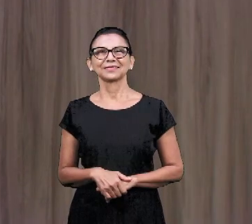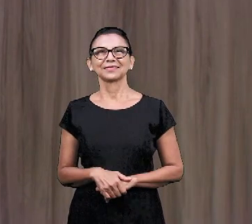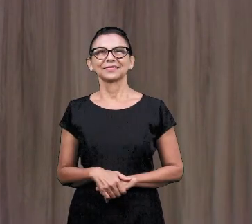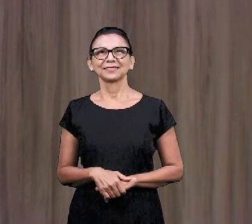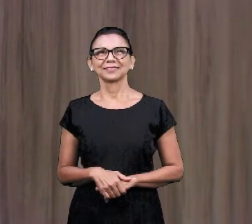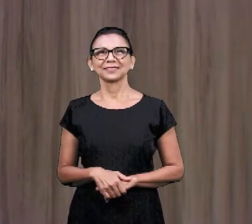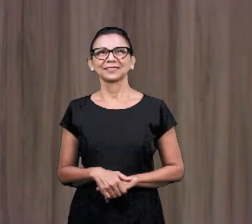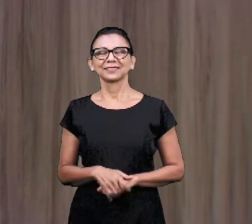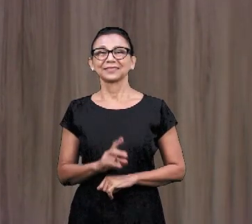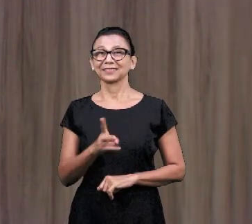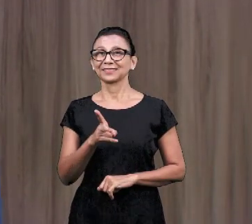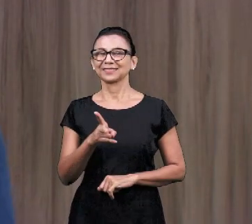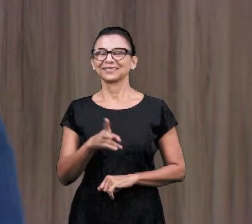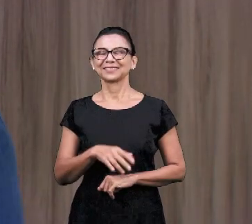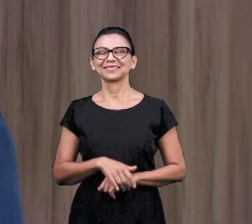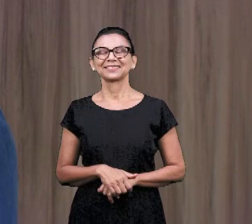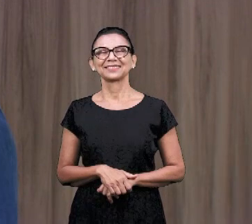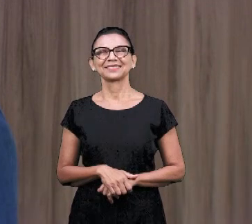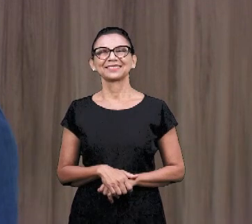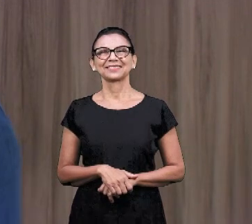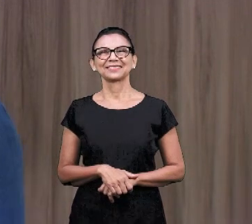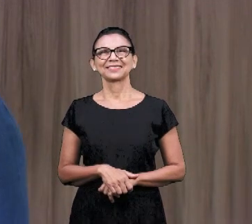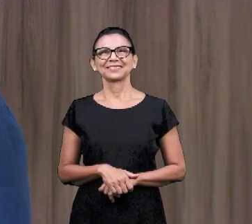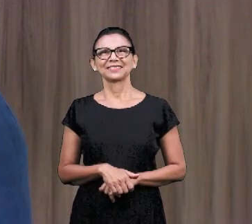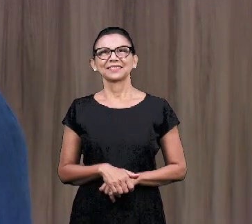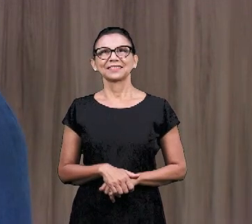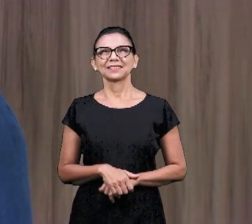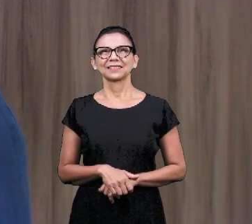Nous allons continuer.